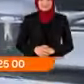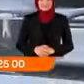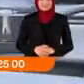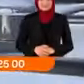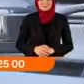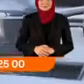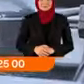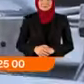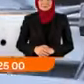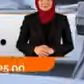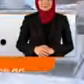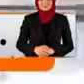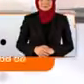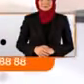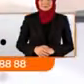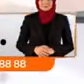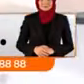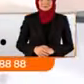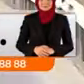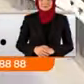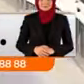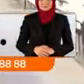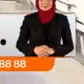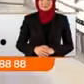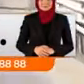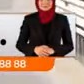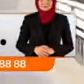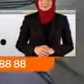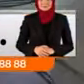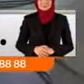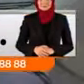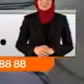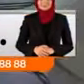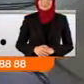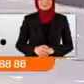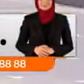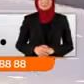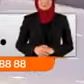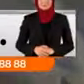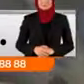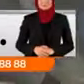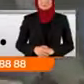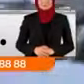sizce artırılmalı mı aynı mı kesinlikle artırılmış Çünkü adı üstünde otoban